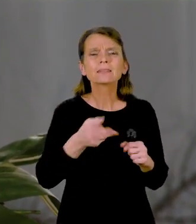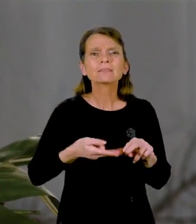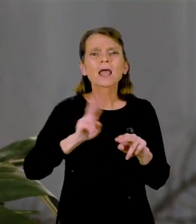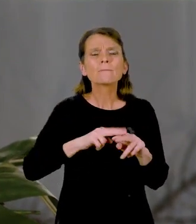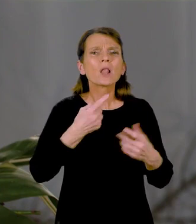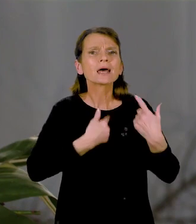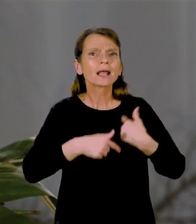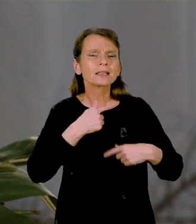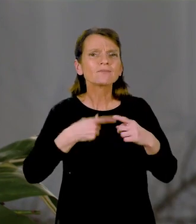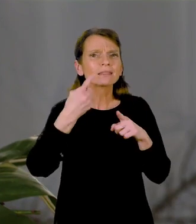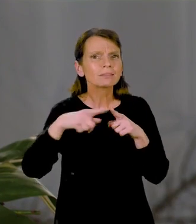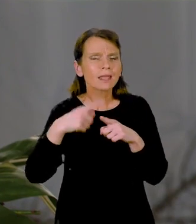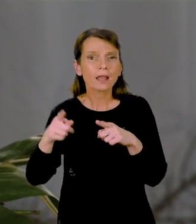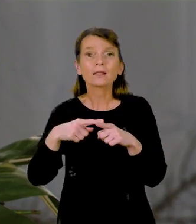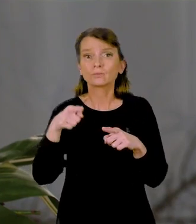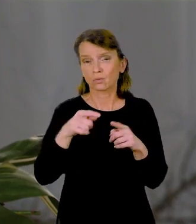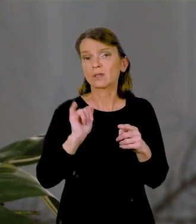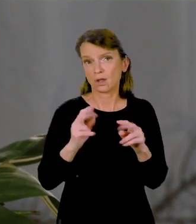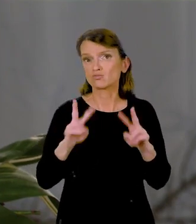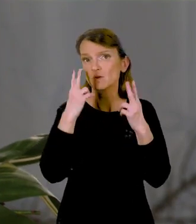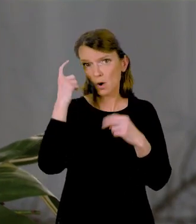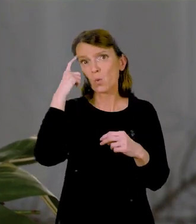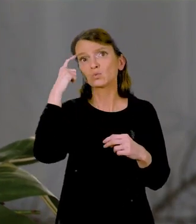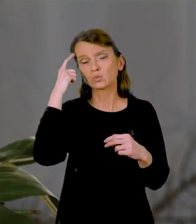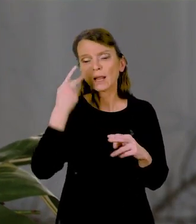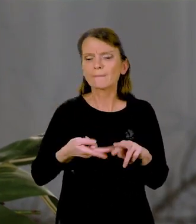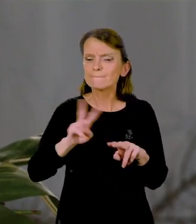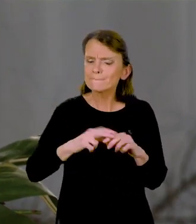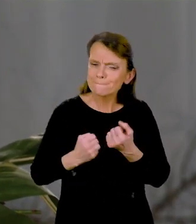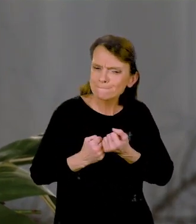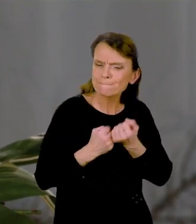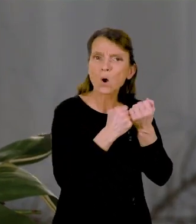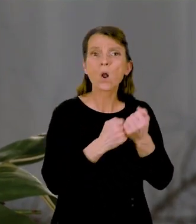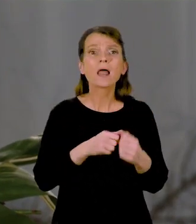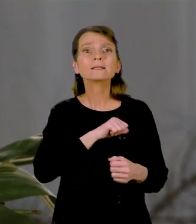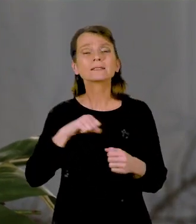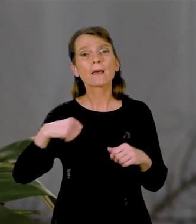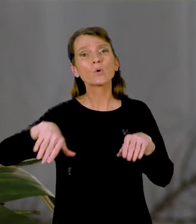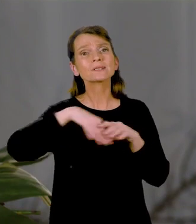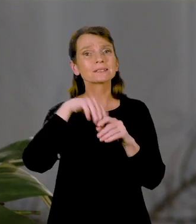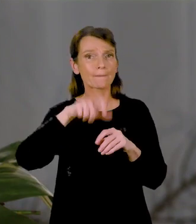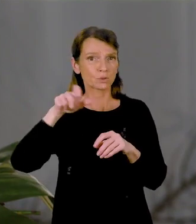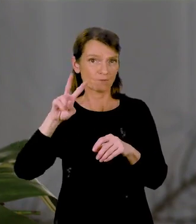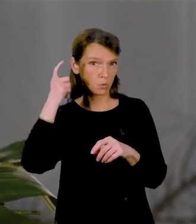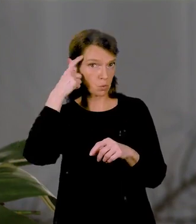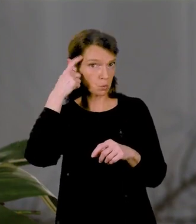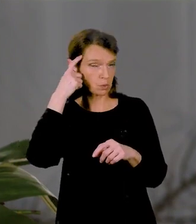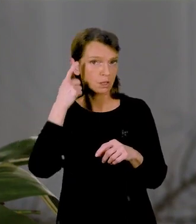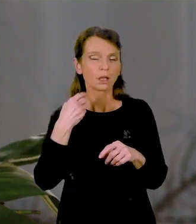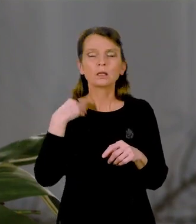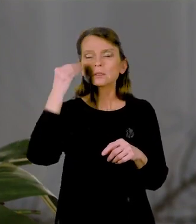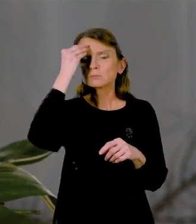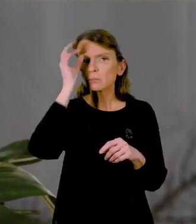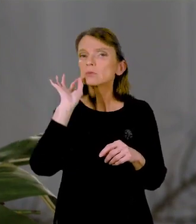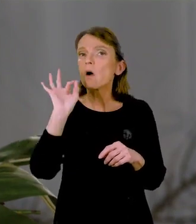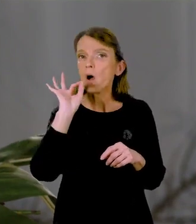najranljivejše segmente, kamor živa kultura vsekakor spada, ter še izdatneje pomagati samozaposlenim v kulturi. Zelo